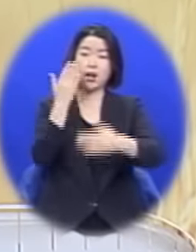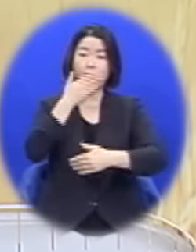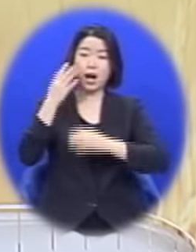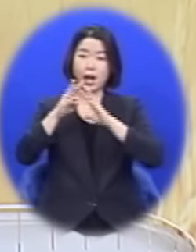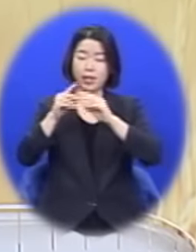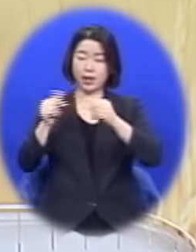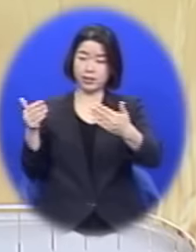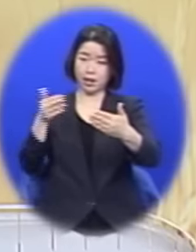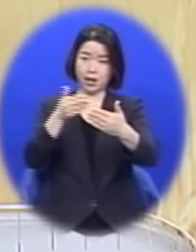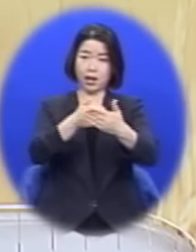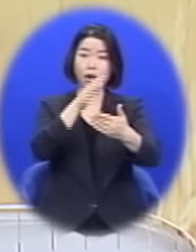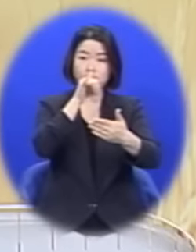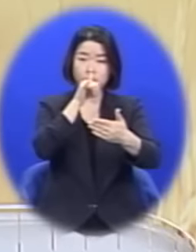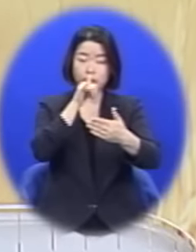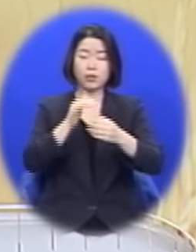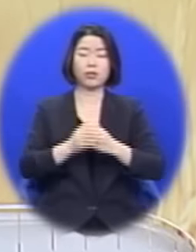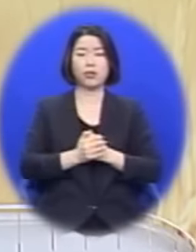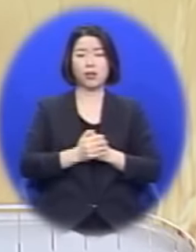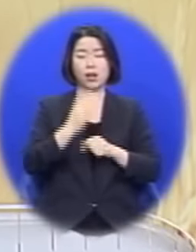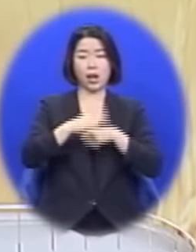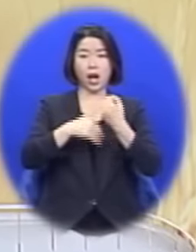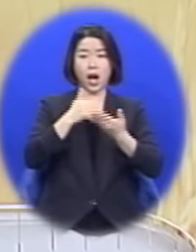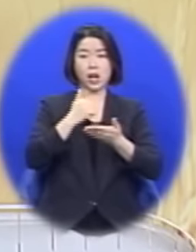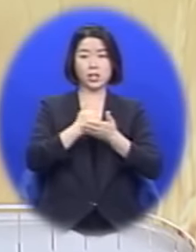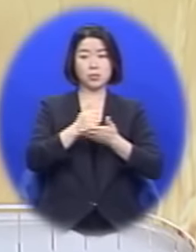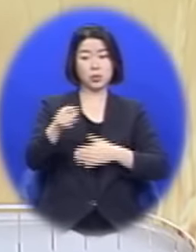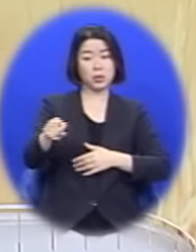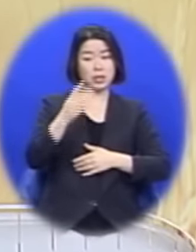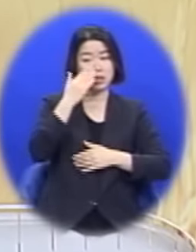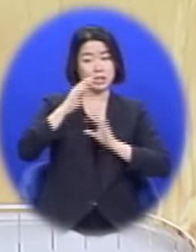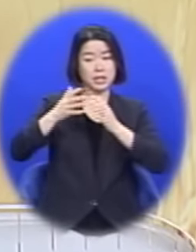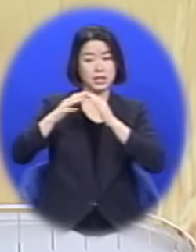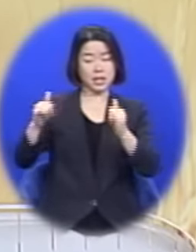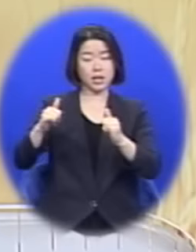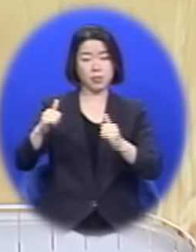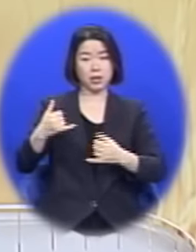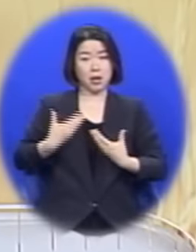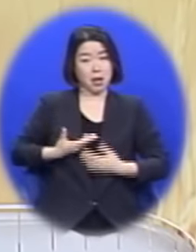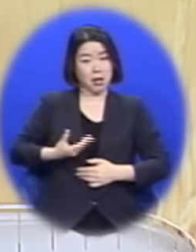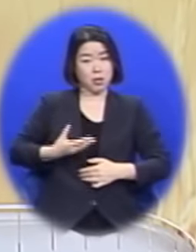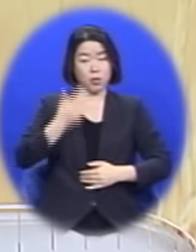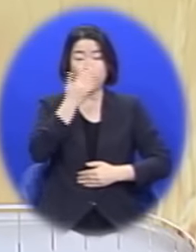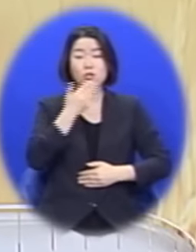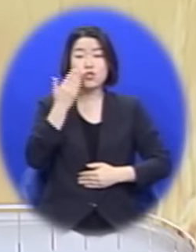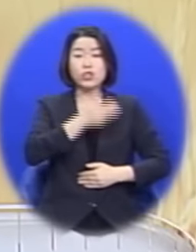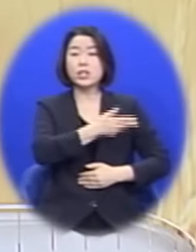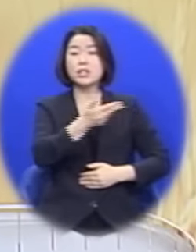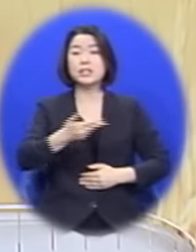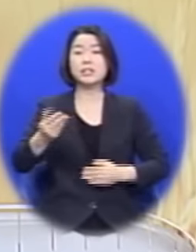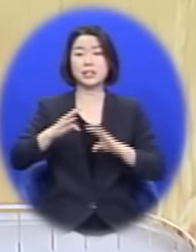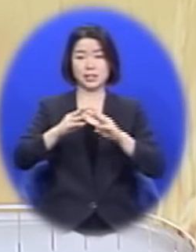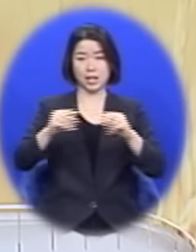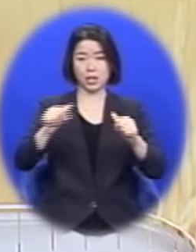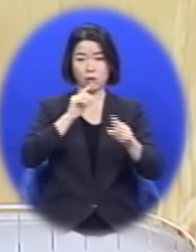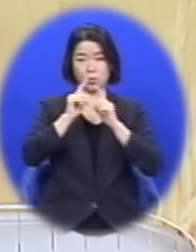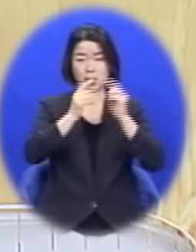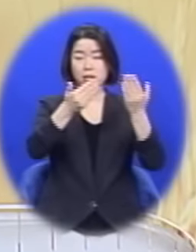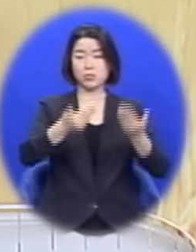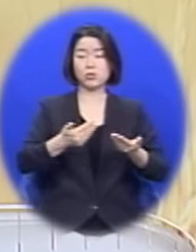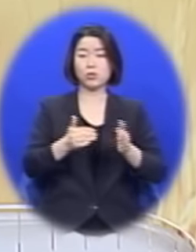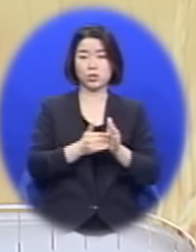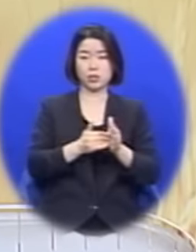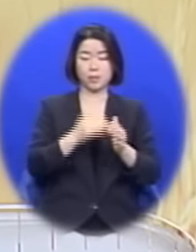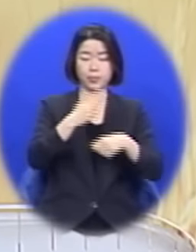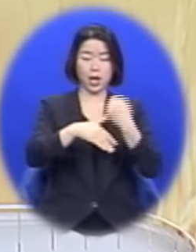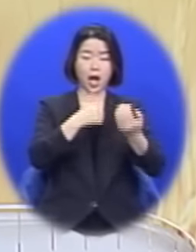하나님은 이스라엘 백성들에게 적과 꿀이 흐르는 땅이라고 그랬습니다. 가나안 땅을. 하나님이